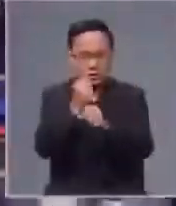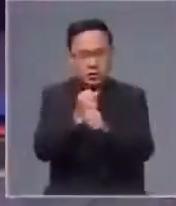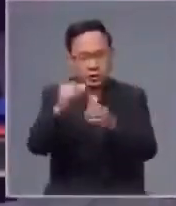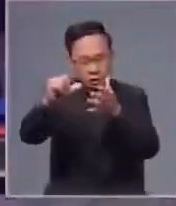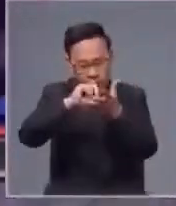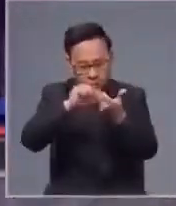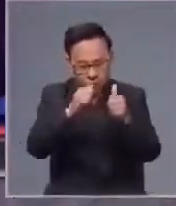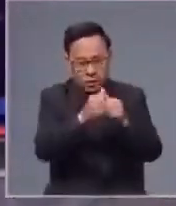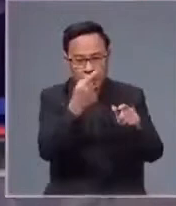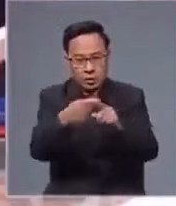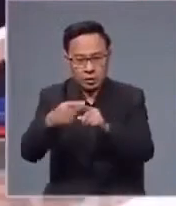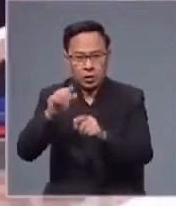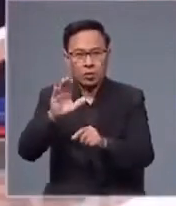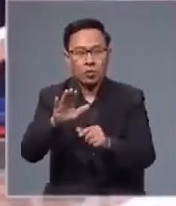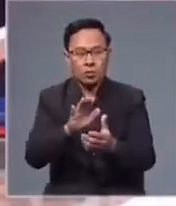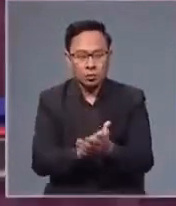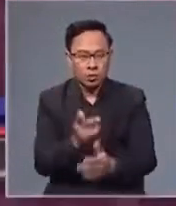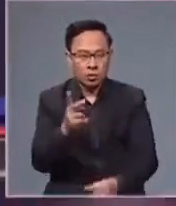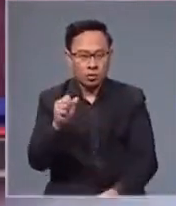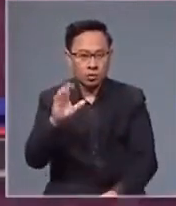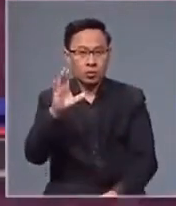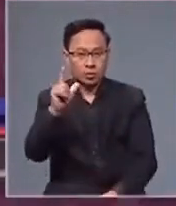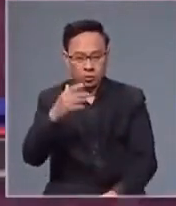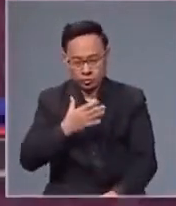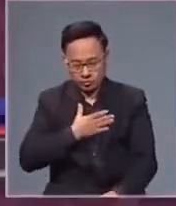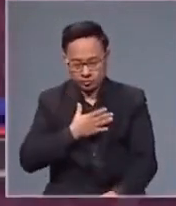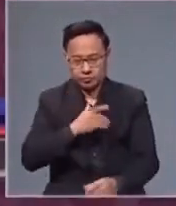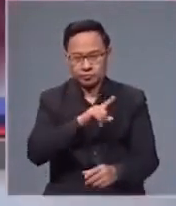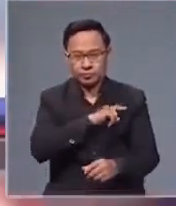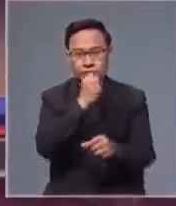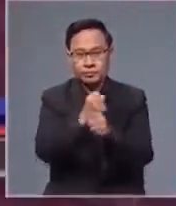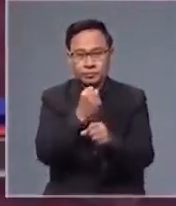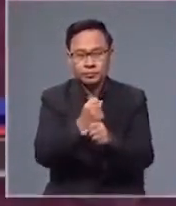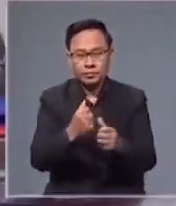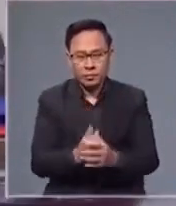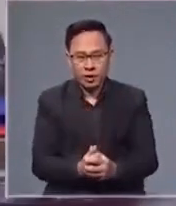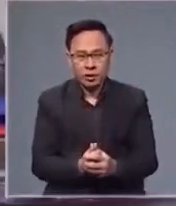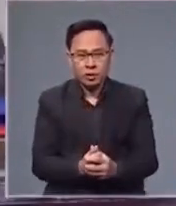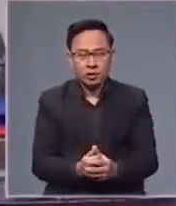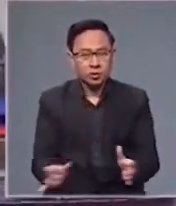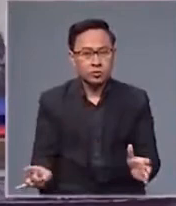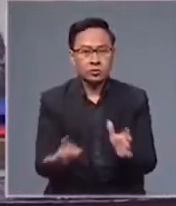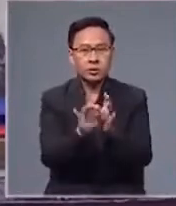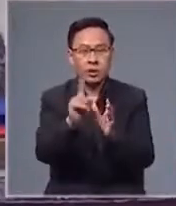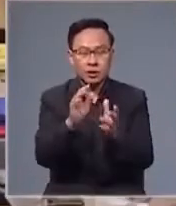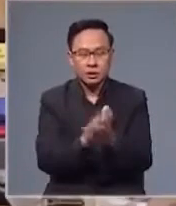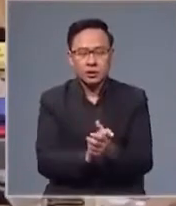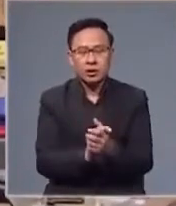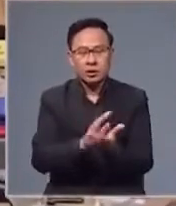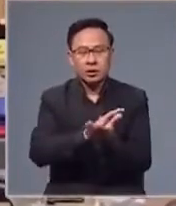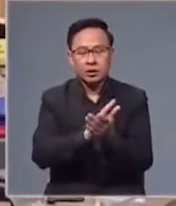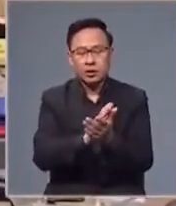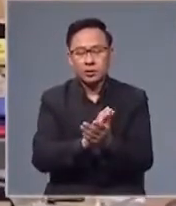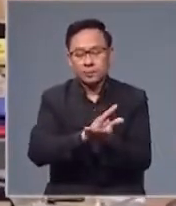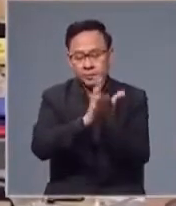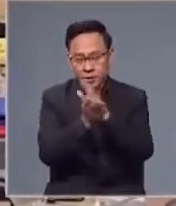ก้ไขปัญหาต่างๆของประเทศชาติโดยคณะรักษาความสงบแห่งชาติจนกระทั่งต่อมาได้มีการจัดตั้งรัฐ